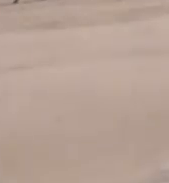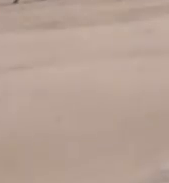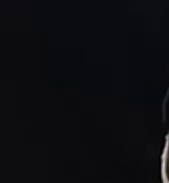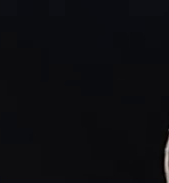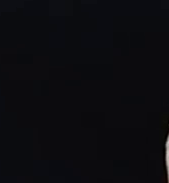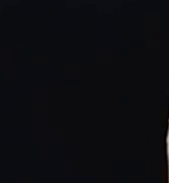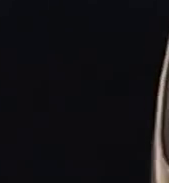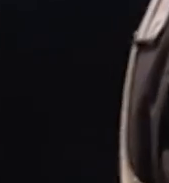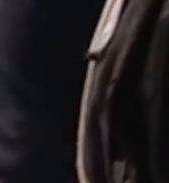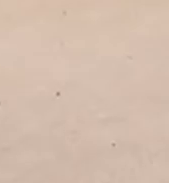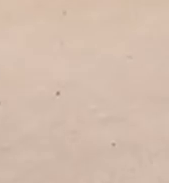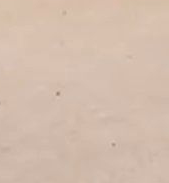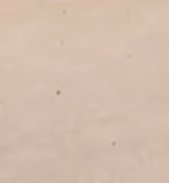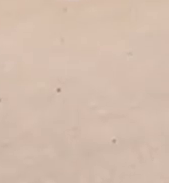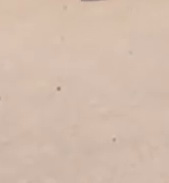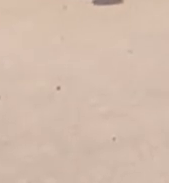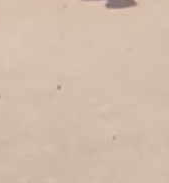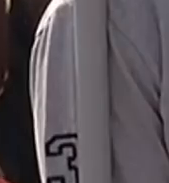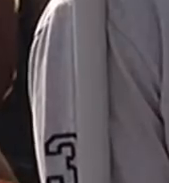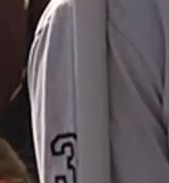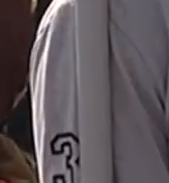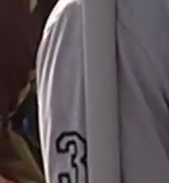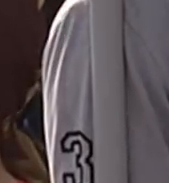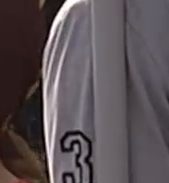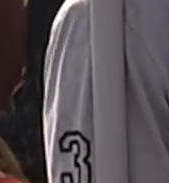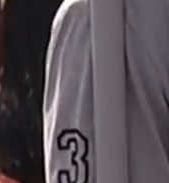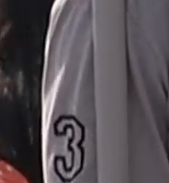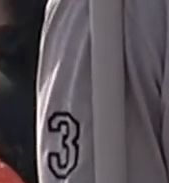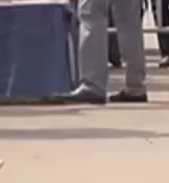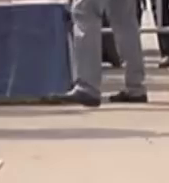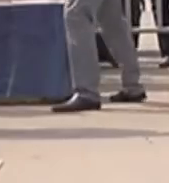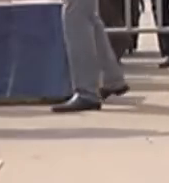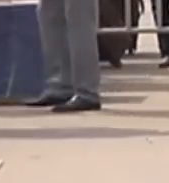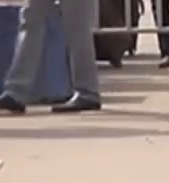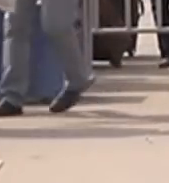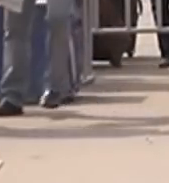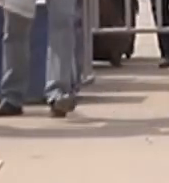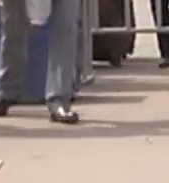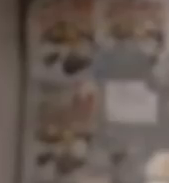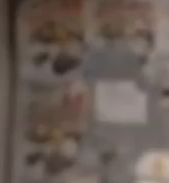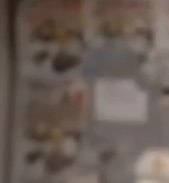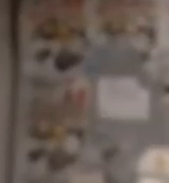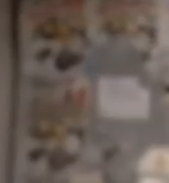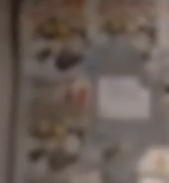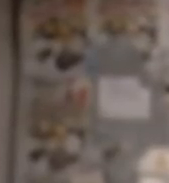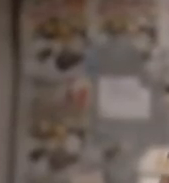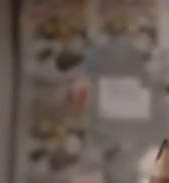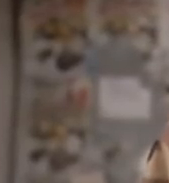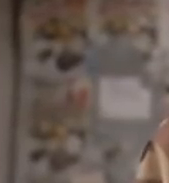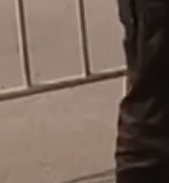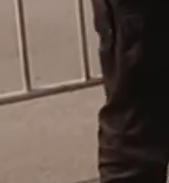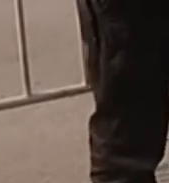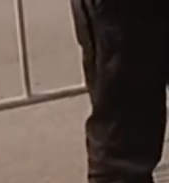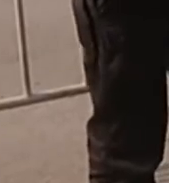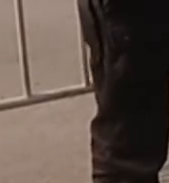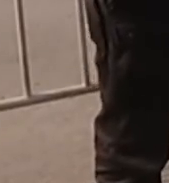Полная изоляция города. В Алматы объявлен карантин. Все въезды и выезды из мегаполиса перекрыты. А вот кто сможет пересечь